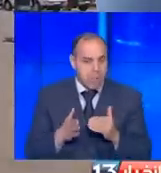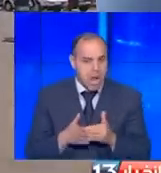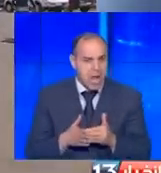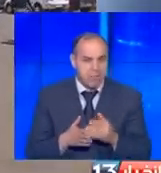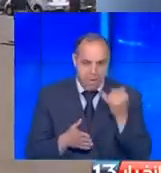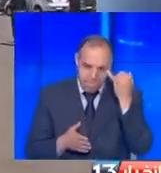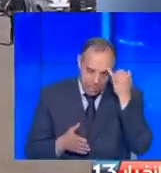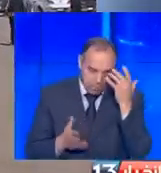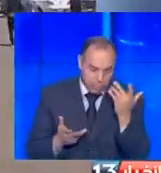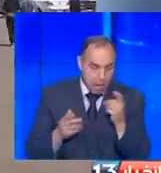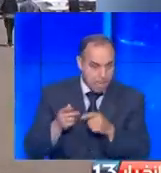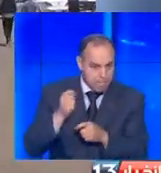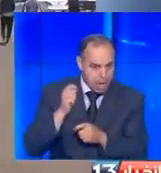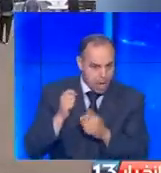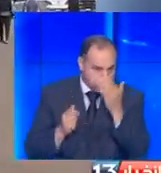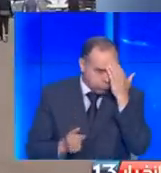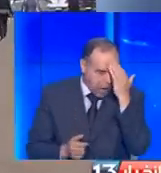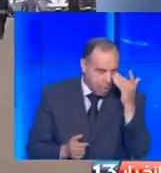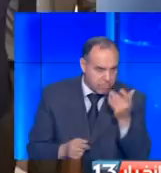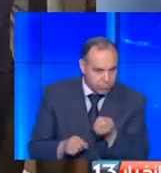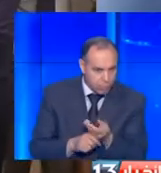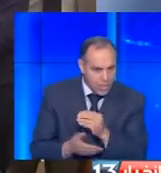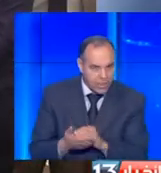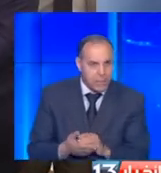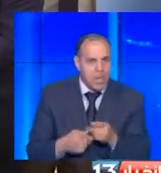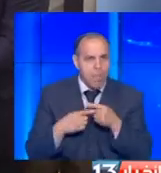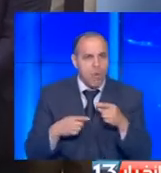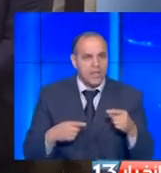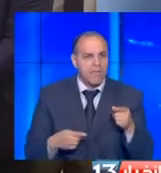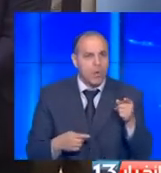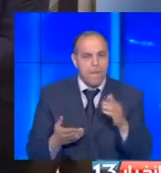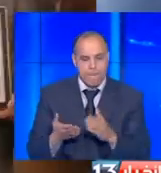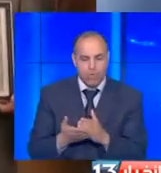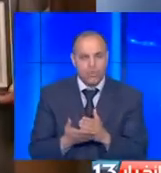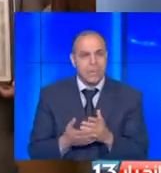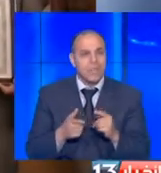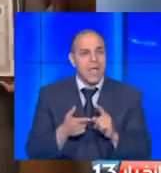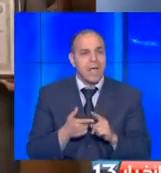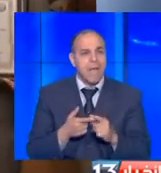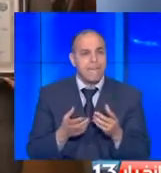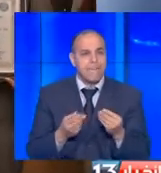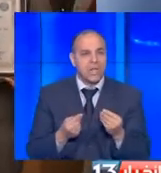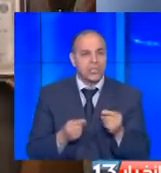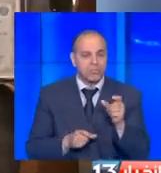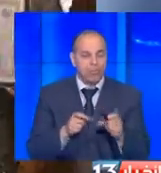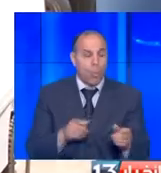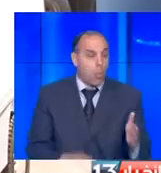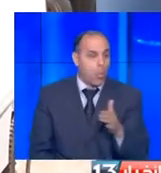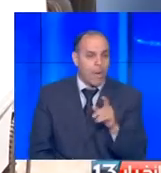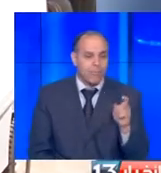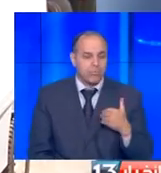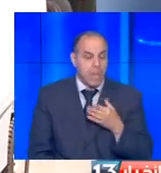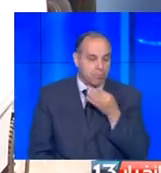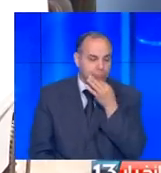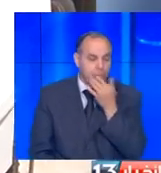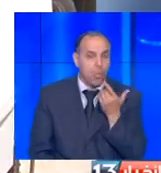الجانب الفكري اللي هو يتعلق بالبحار واللي يتعلق معنا بالإدارة متاعنا. مختلف هذه المشاريع تكون فيها عدد من أهالي المنطقة ممن